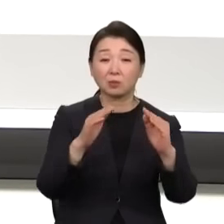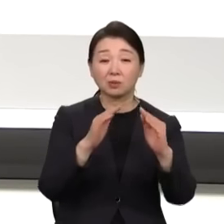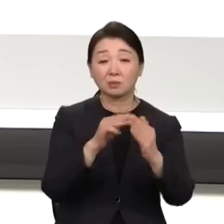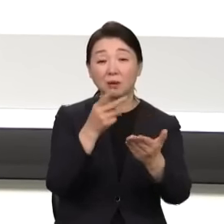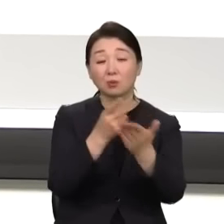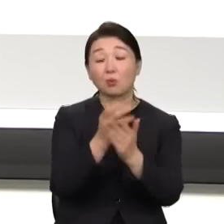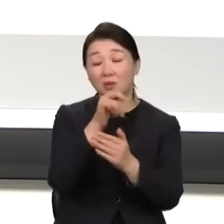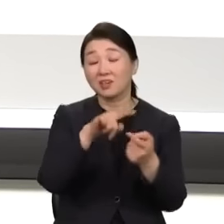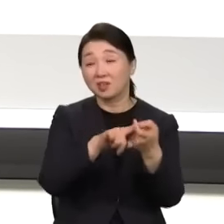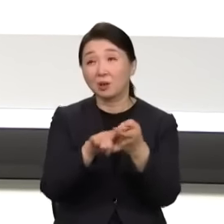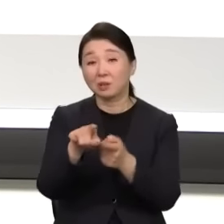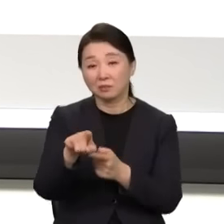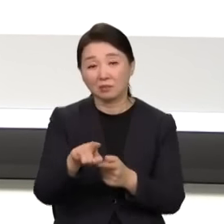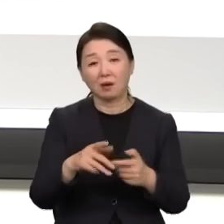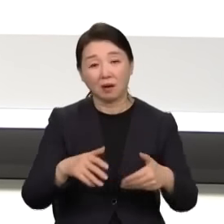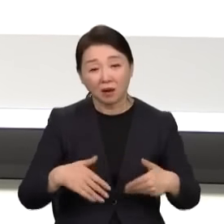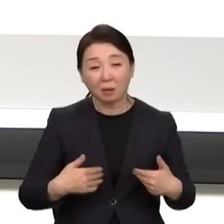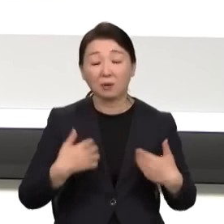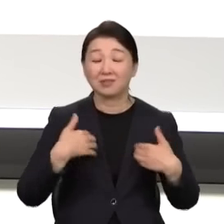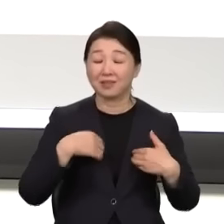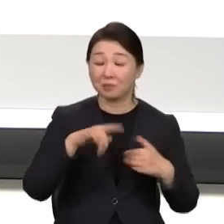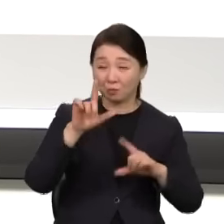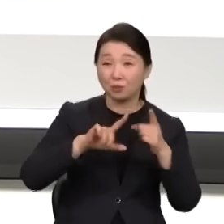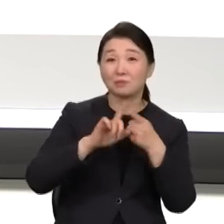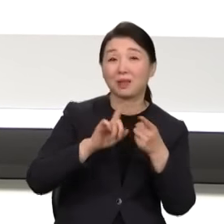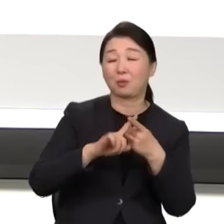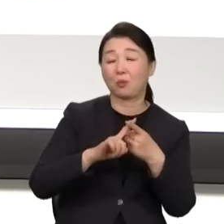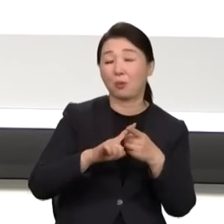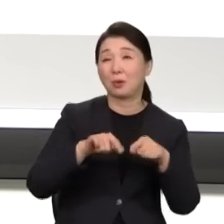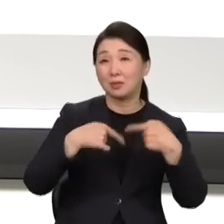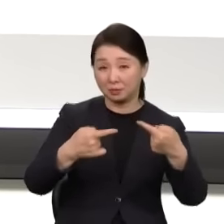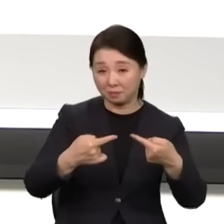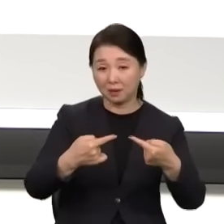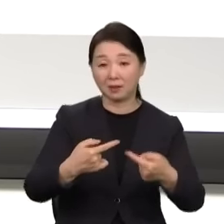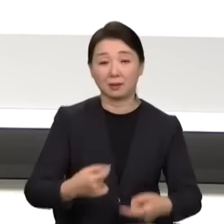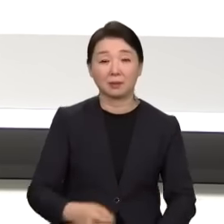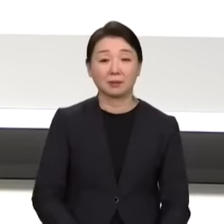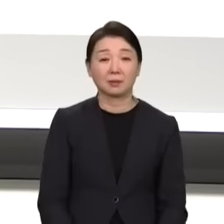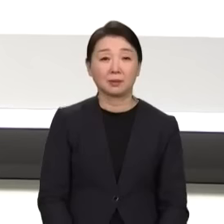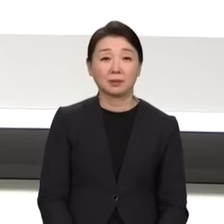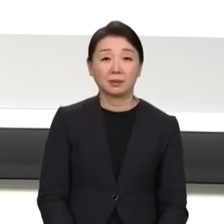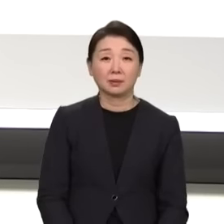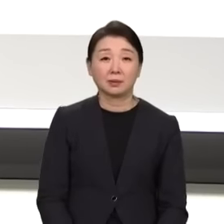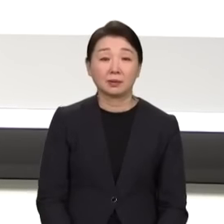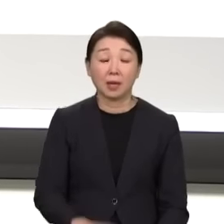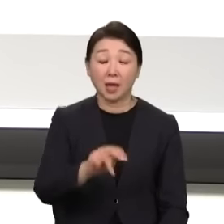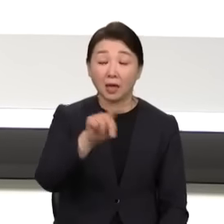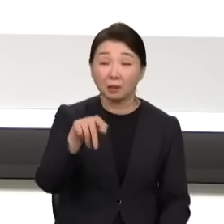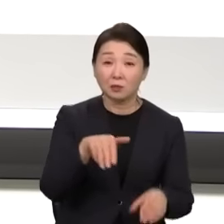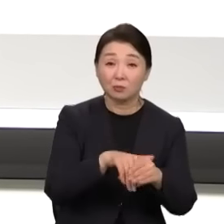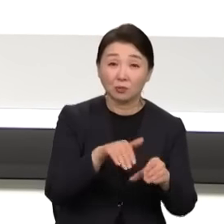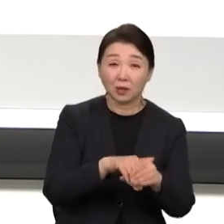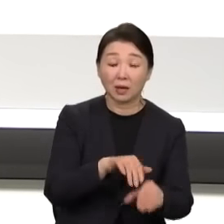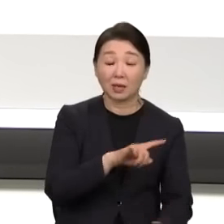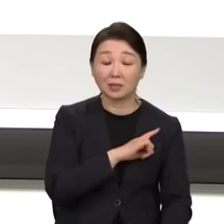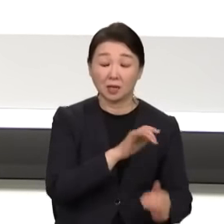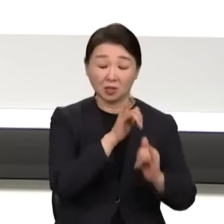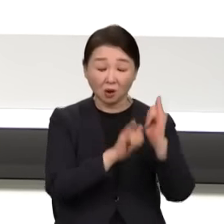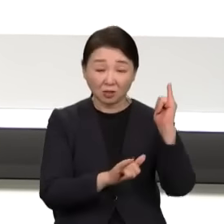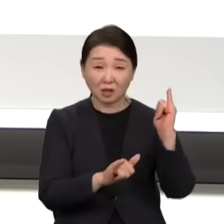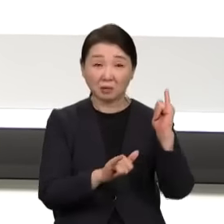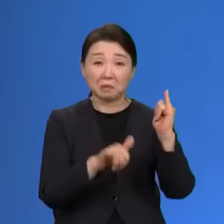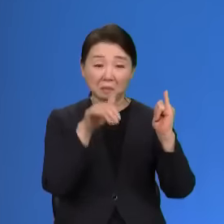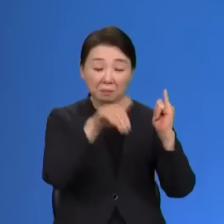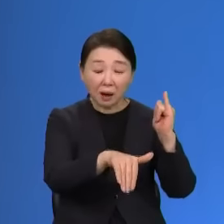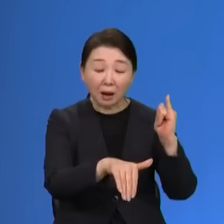약간 좀 가벼운 재밌는 모습들로 집회를 참여하는 모습인데 자 그래서 이른바 mg 문화가 가장 역사적 수행이라고 볼 수